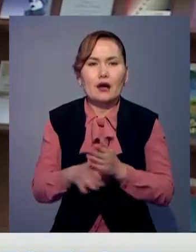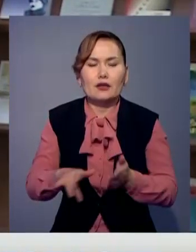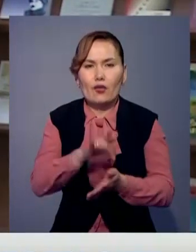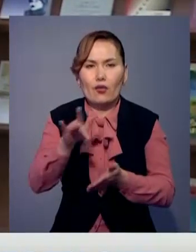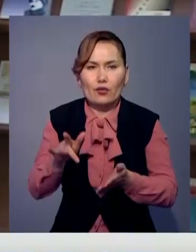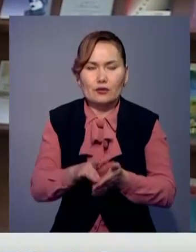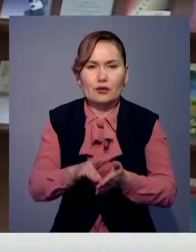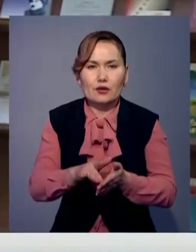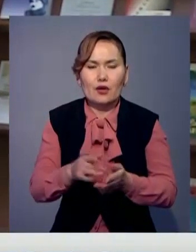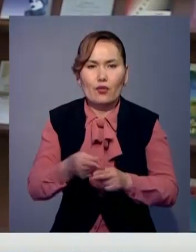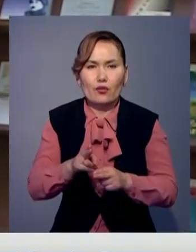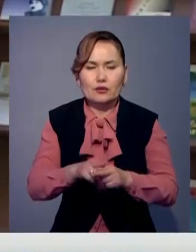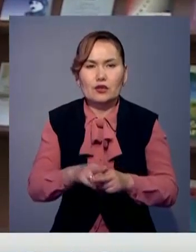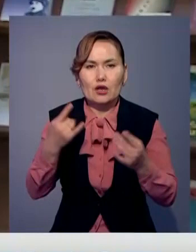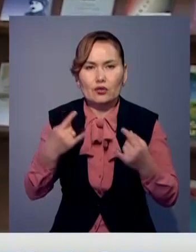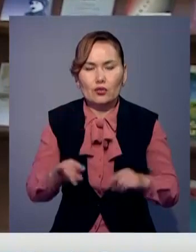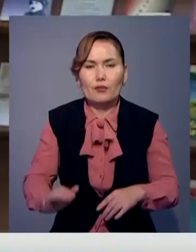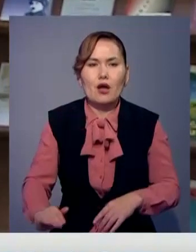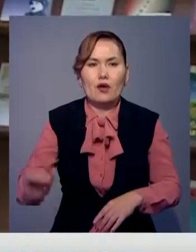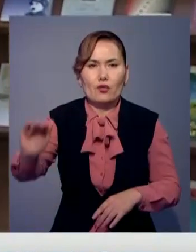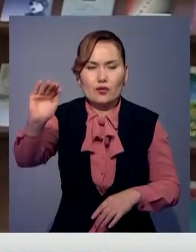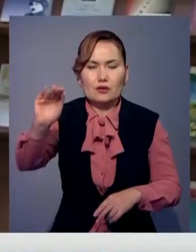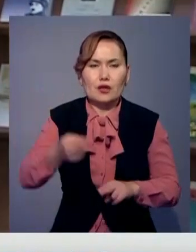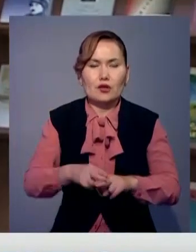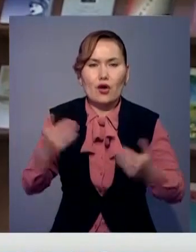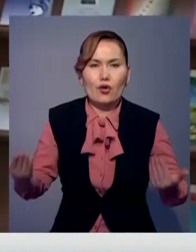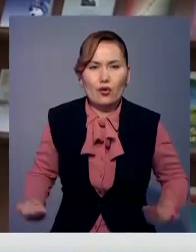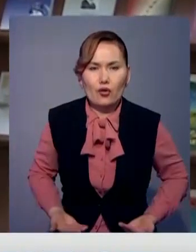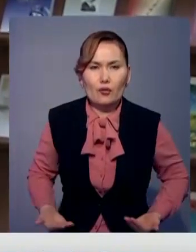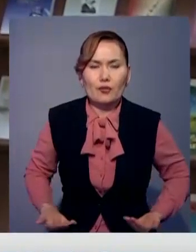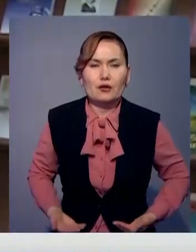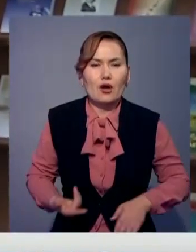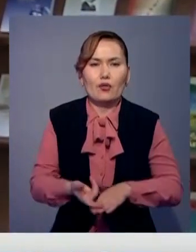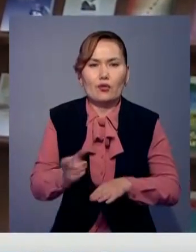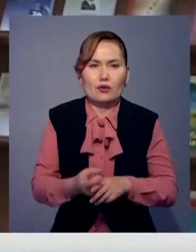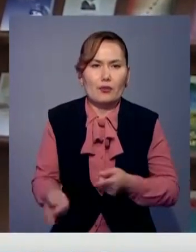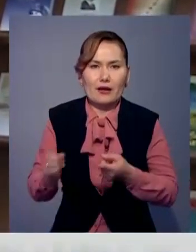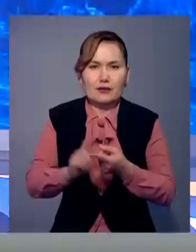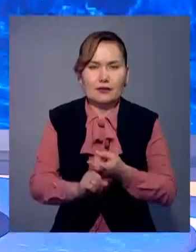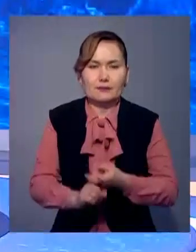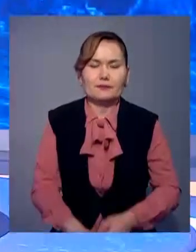Рахымжанның табанының тиген жері осы кісілерімнің ғұмыры мен өмірімен тікелей байланысты.